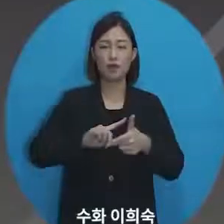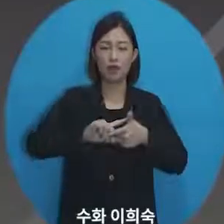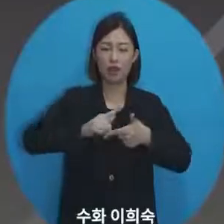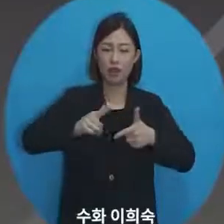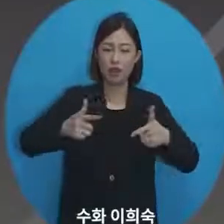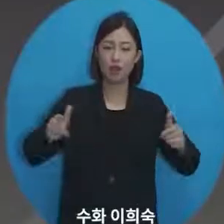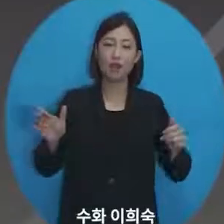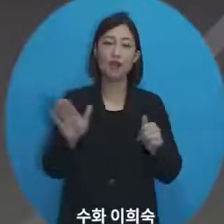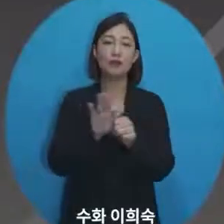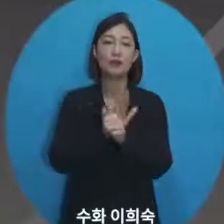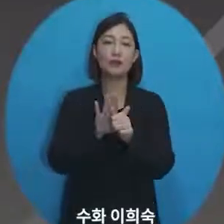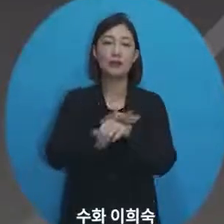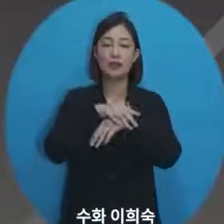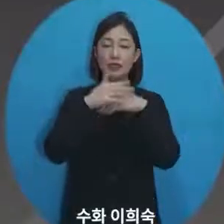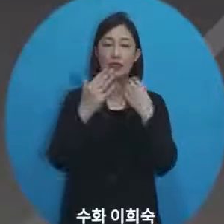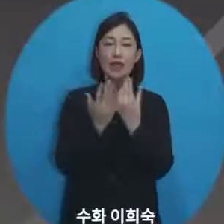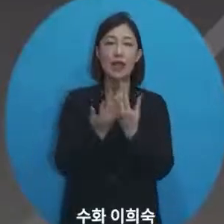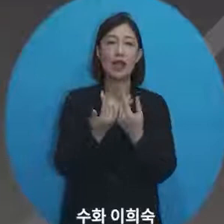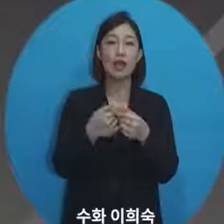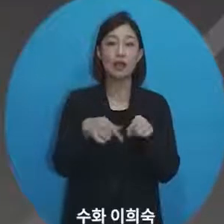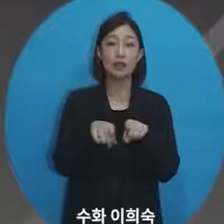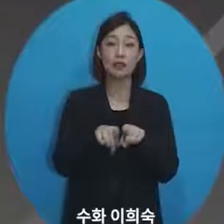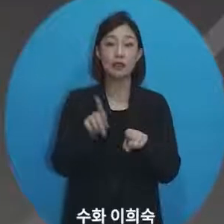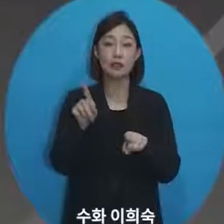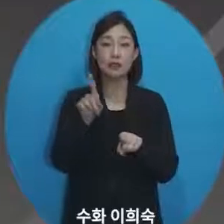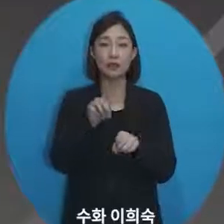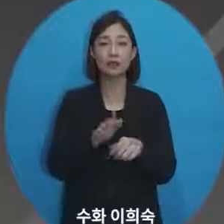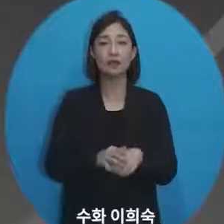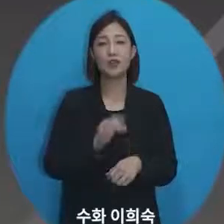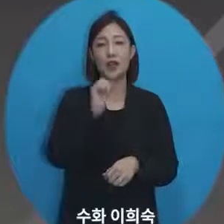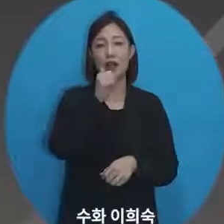필요한 그런 안내로 이어질 수가 있게 되겠죠.